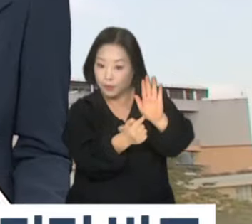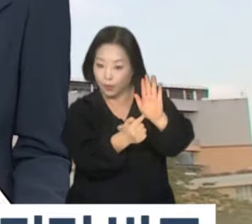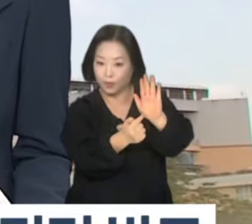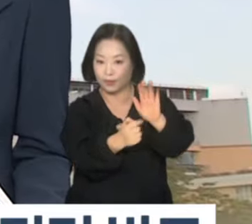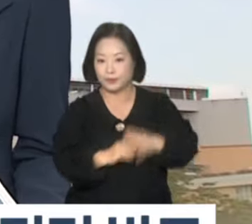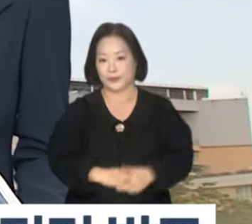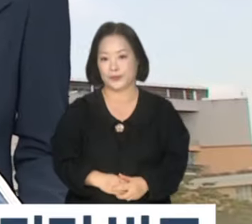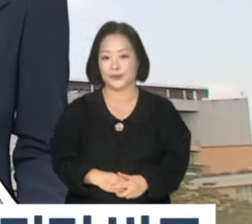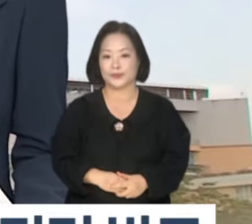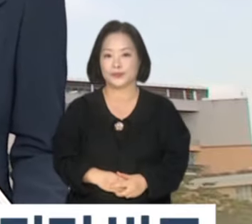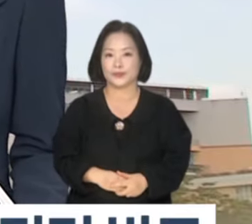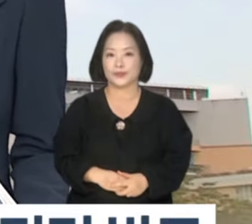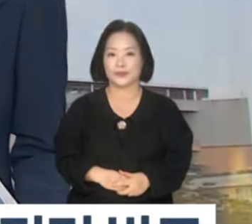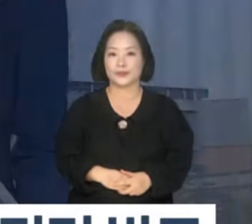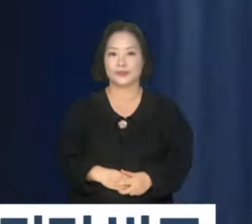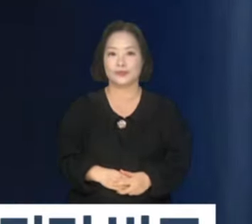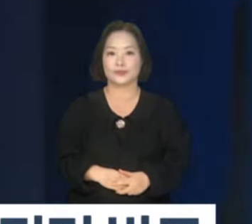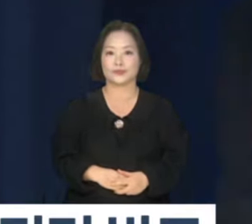최지숙